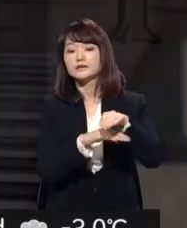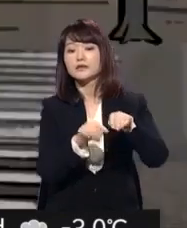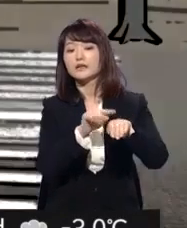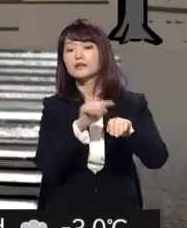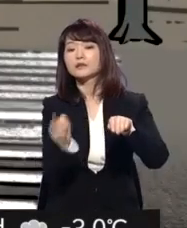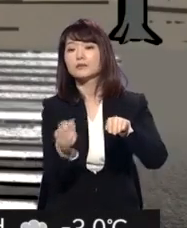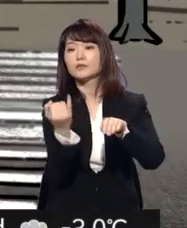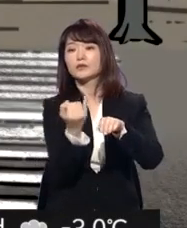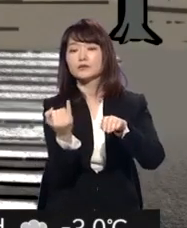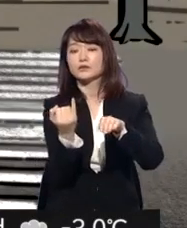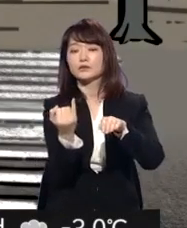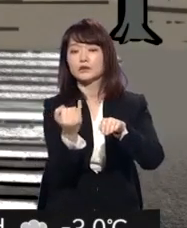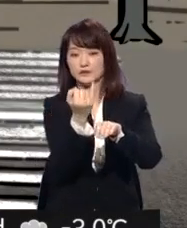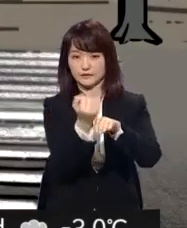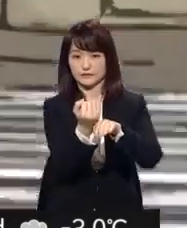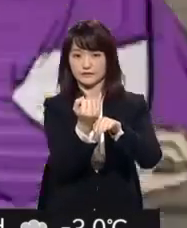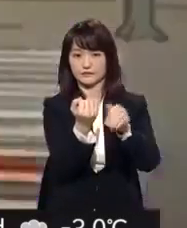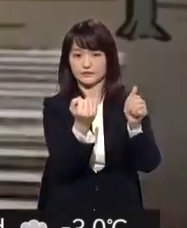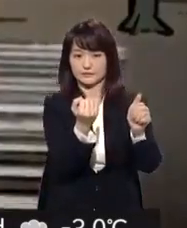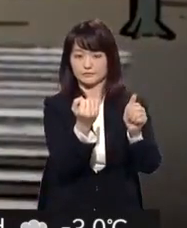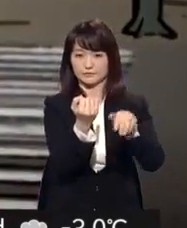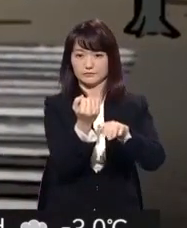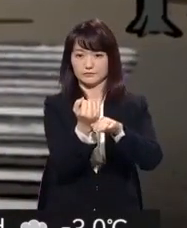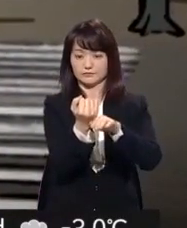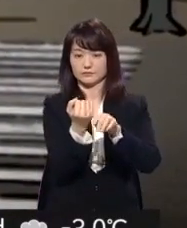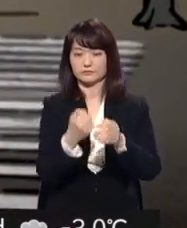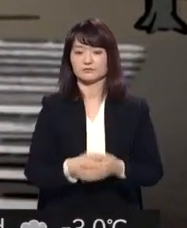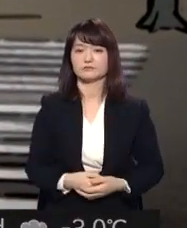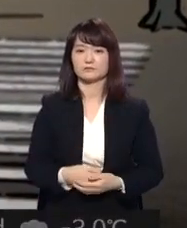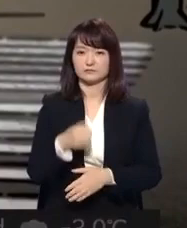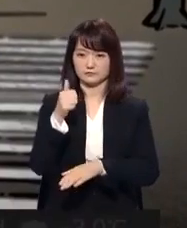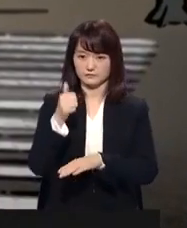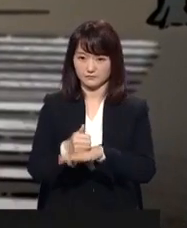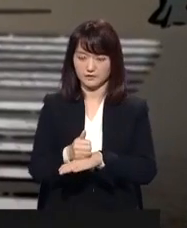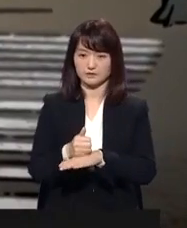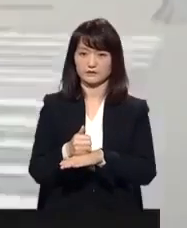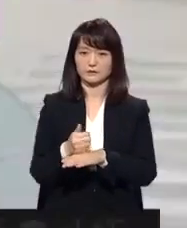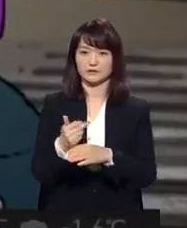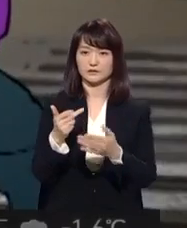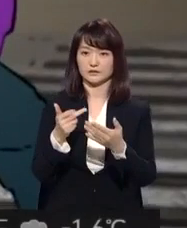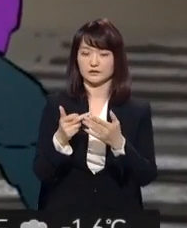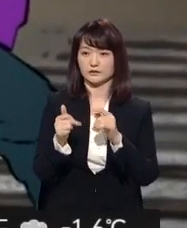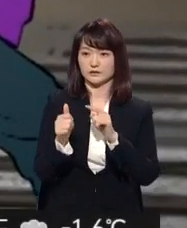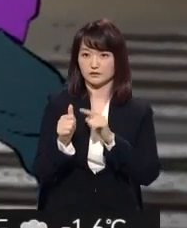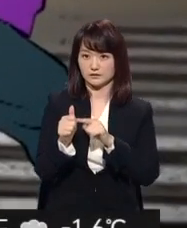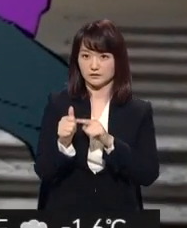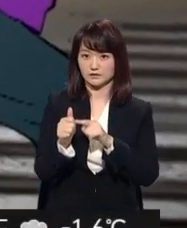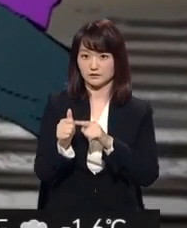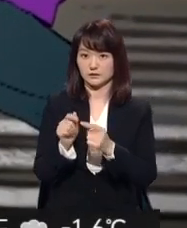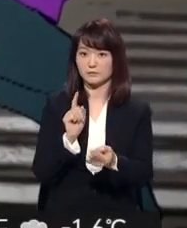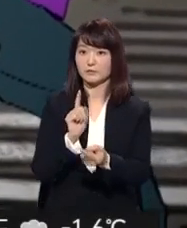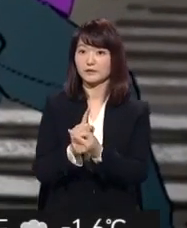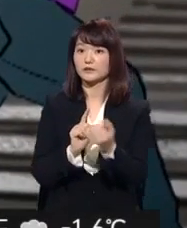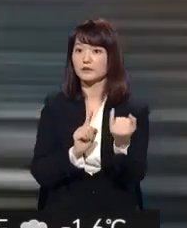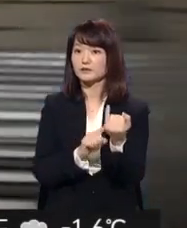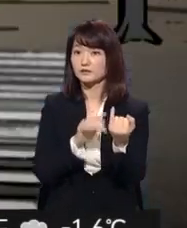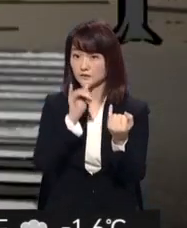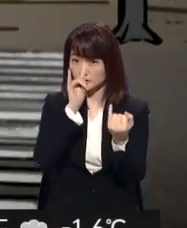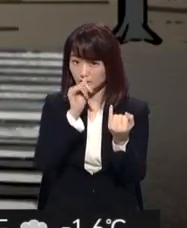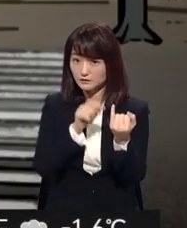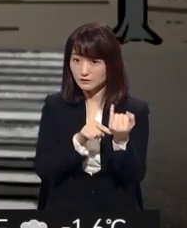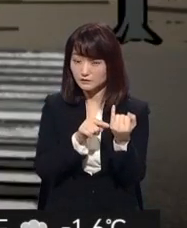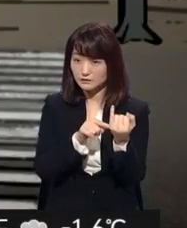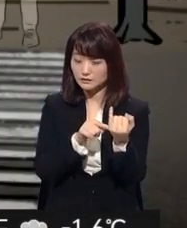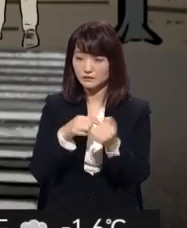하는 것이죠 그래서 만약에이 막내라고 하는이 운전병이 만나는 여자가 있었다라고 한다면 그